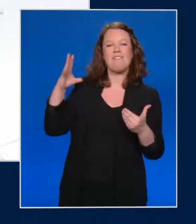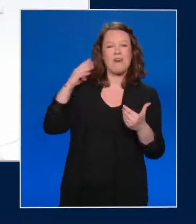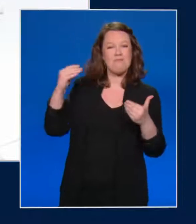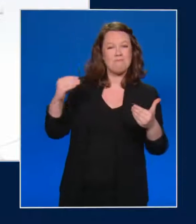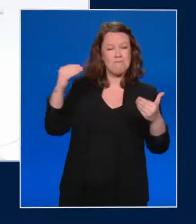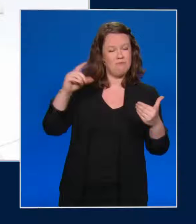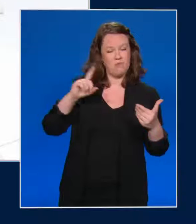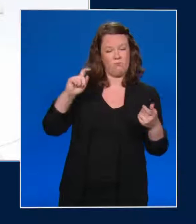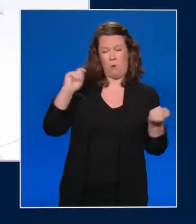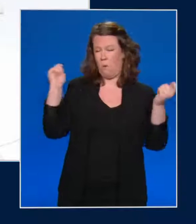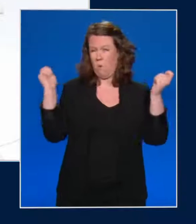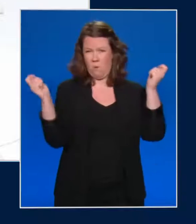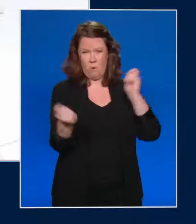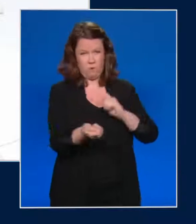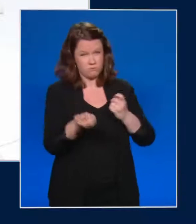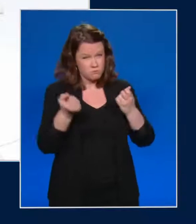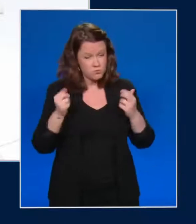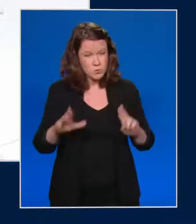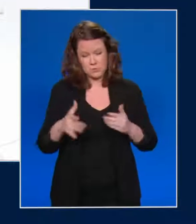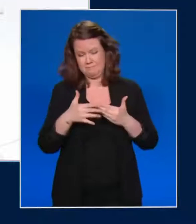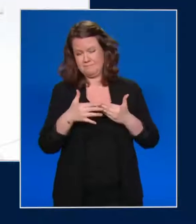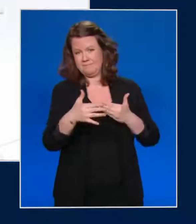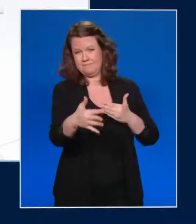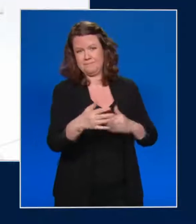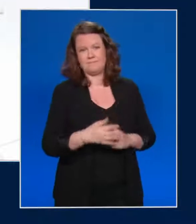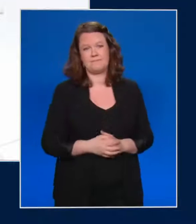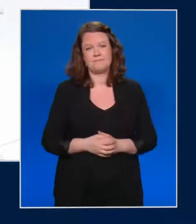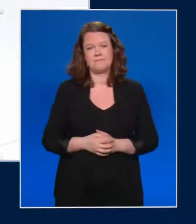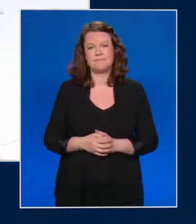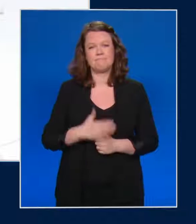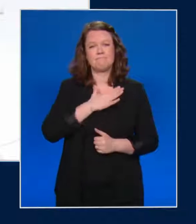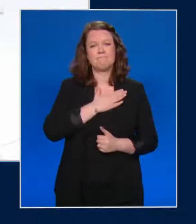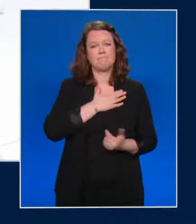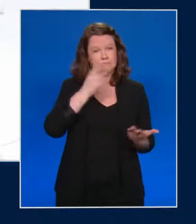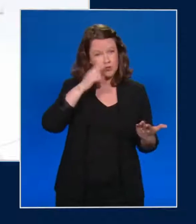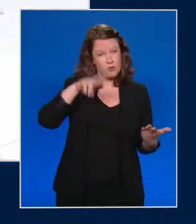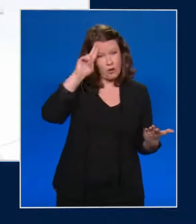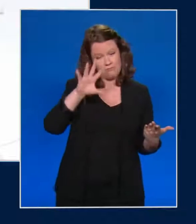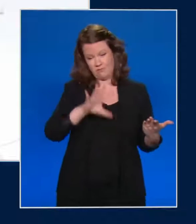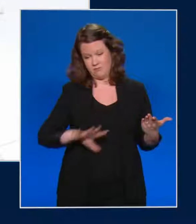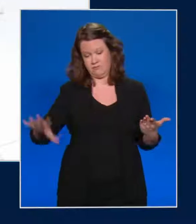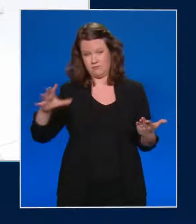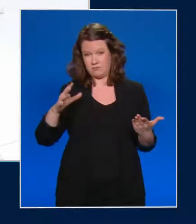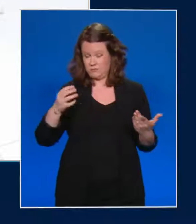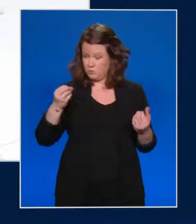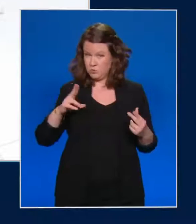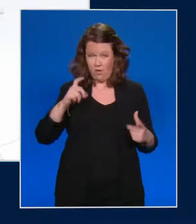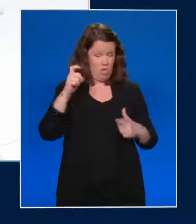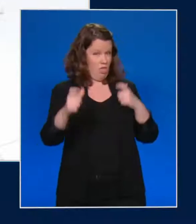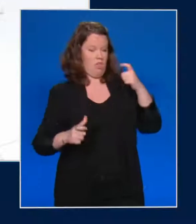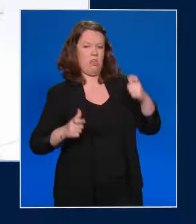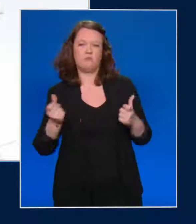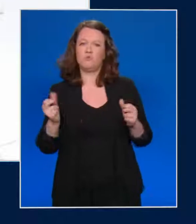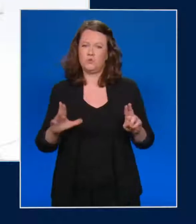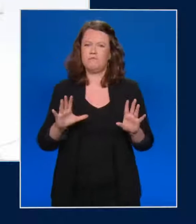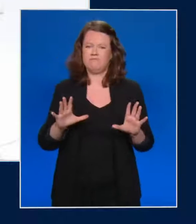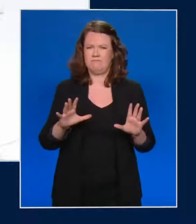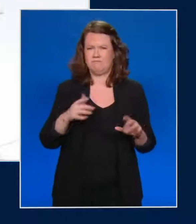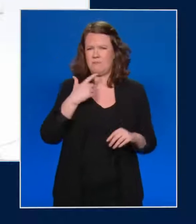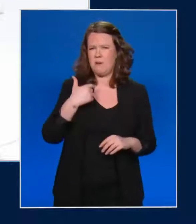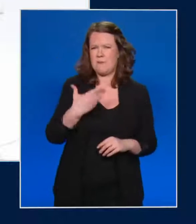viennent notre europe en sera bousculée j'aurai l'occasion d'y revenir plusieurs centaines